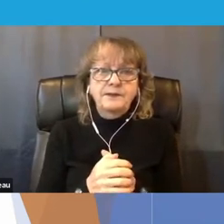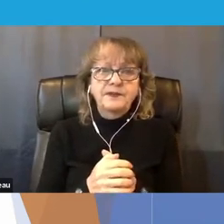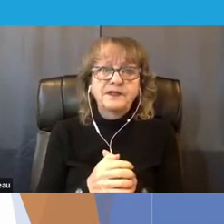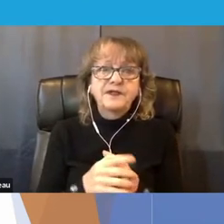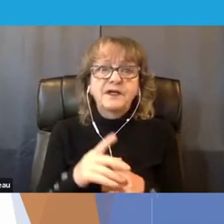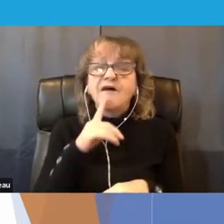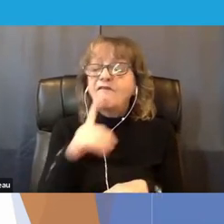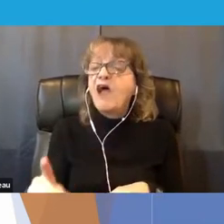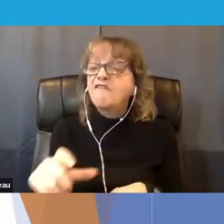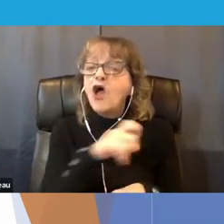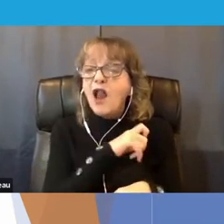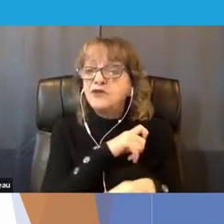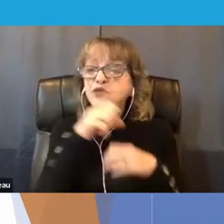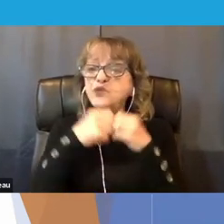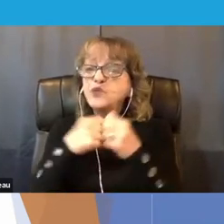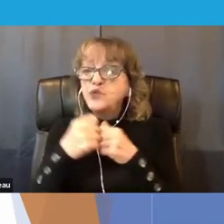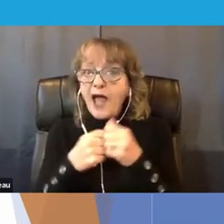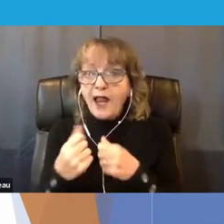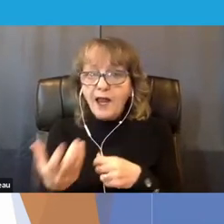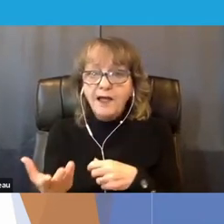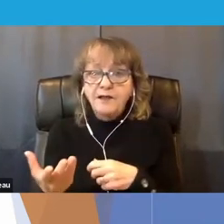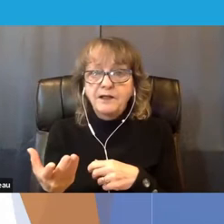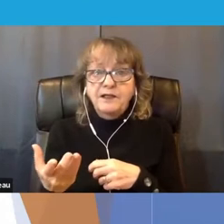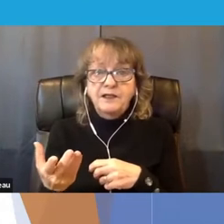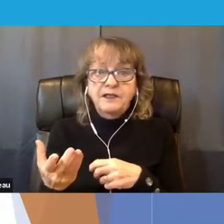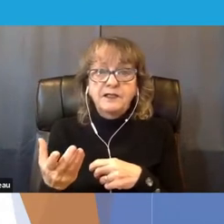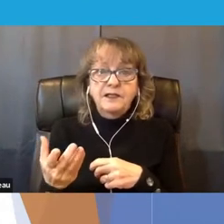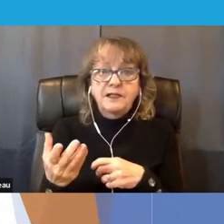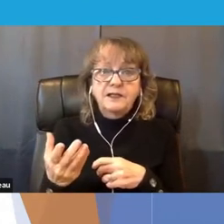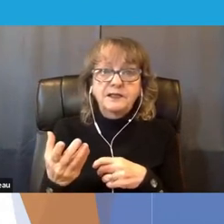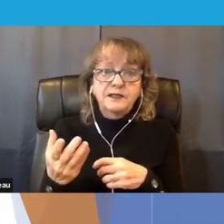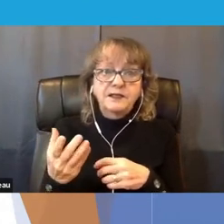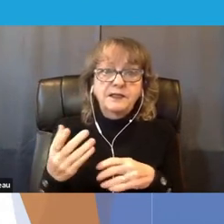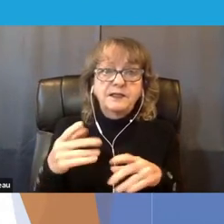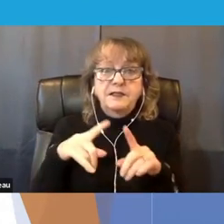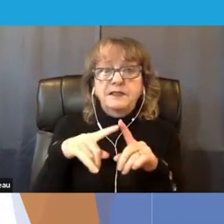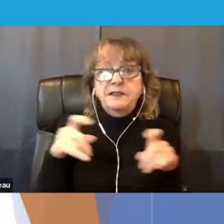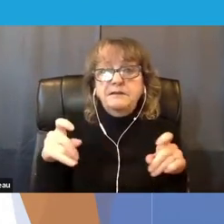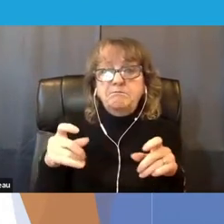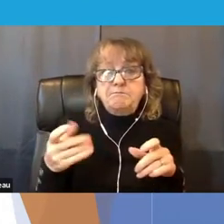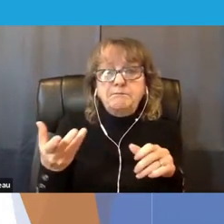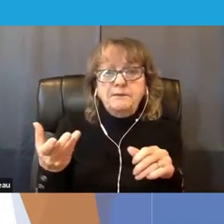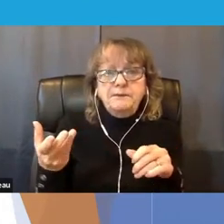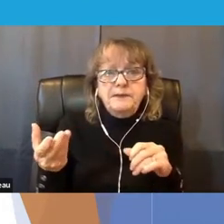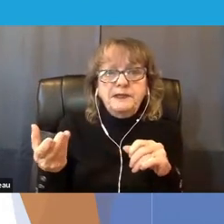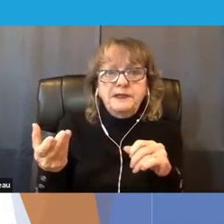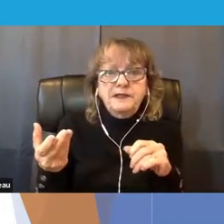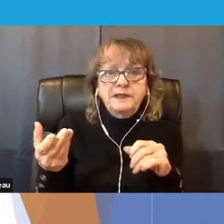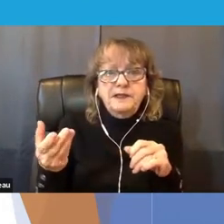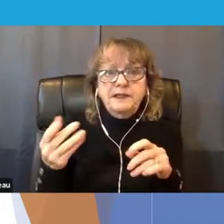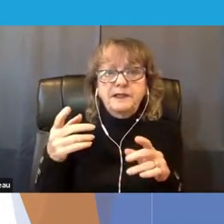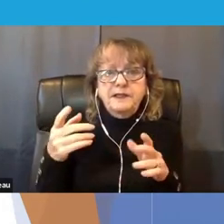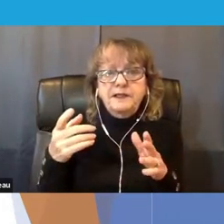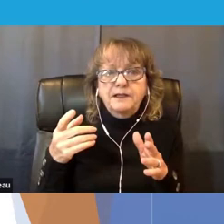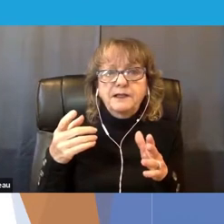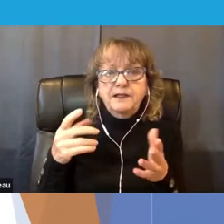de violence structurelle est perpétuée de manière diffuse par des systèmes